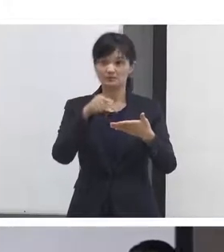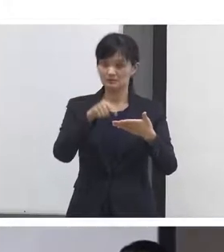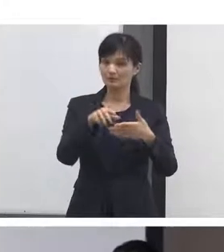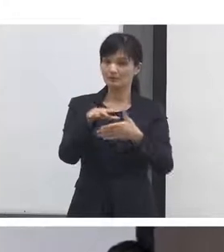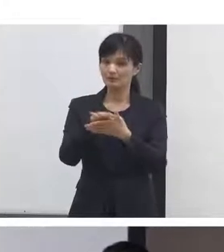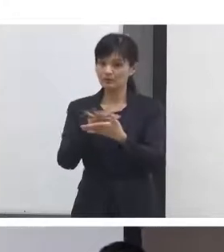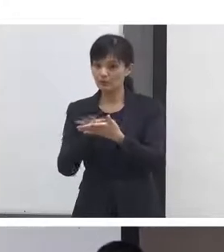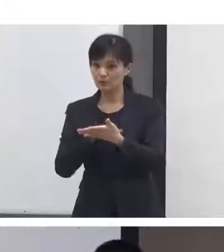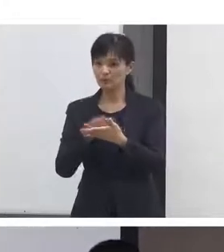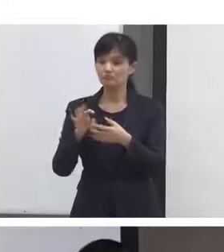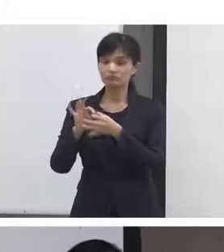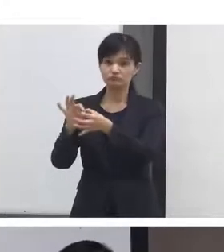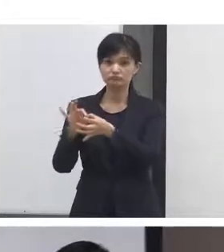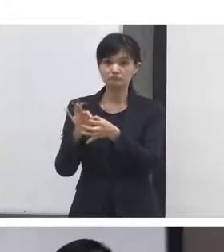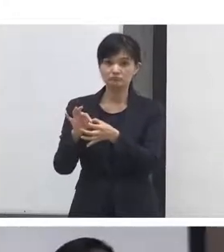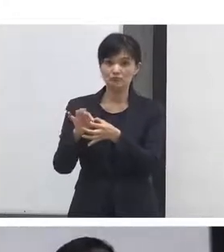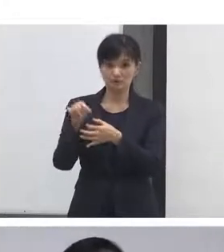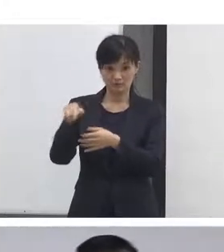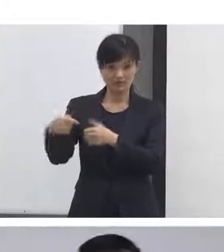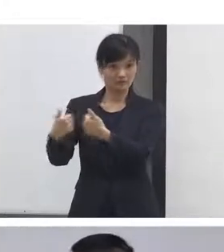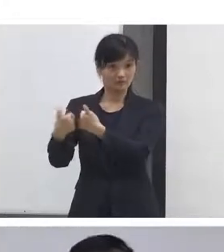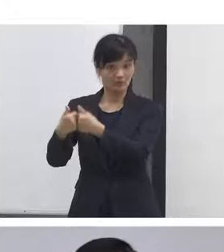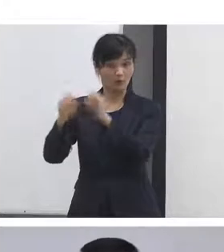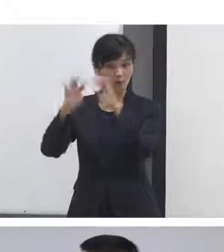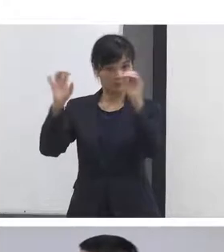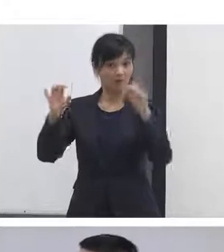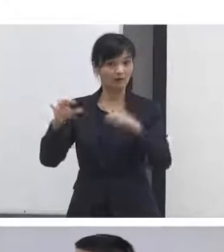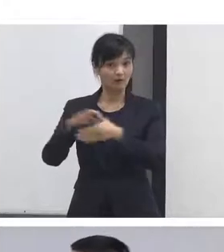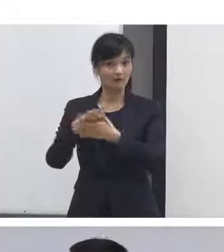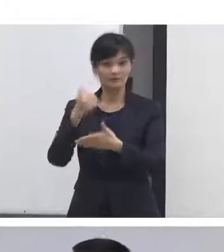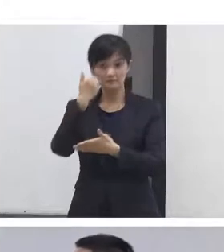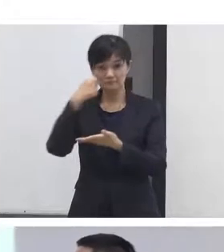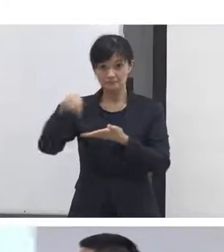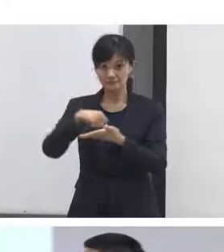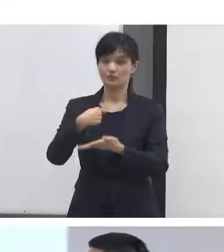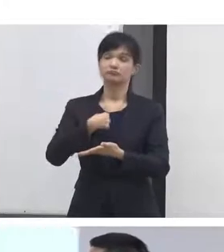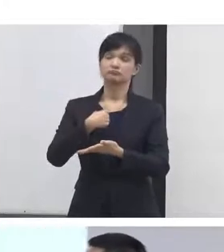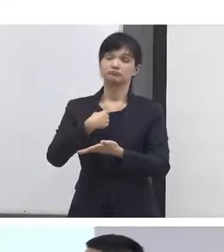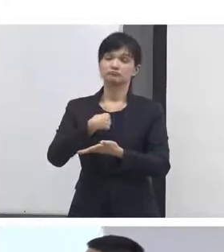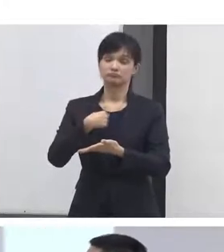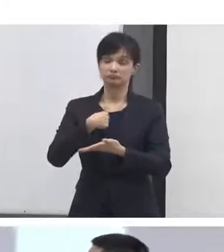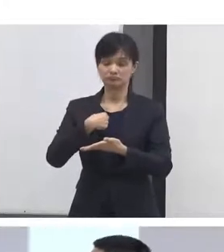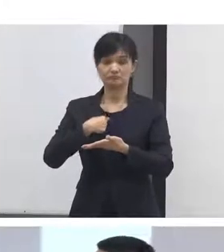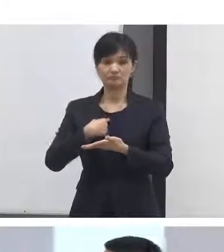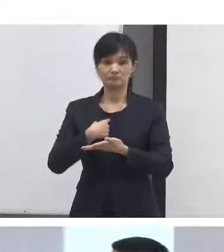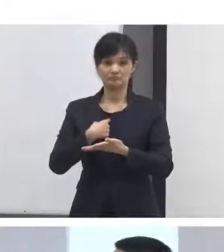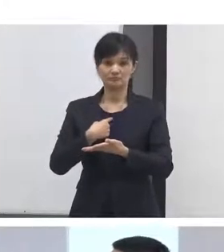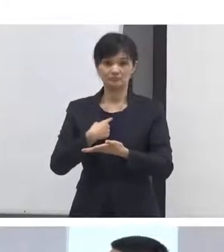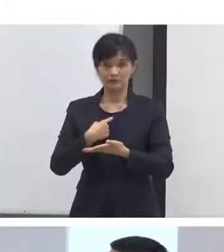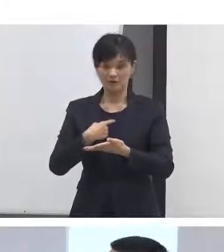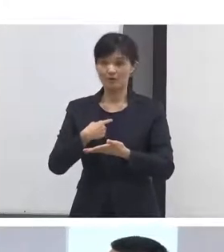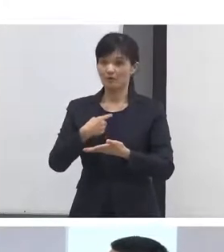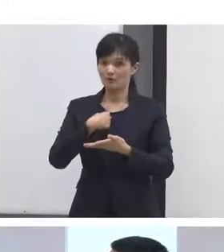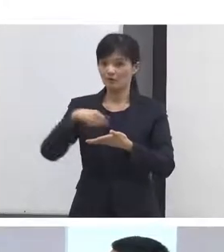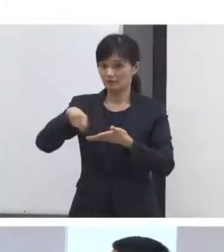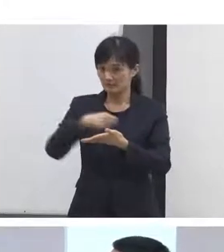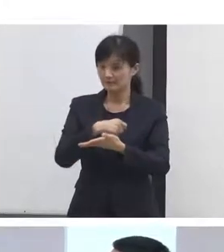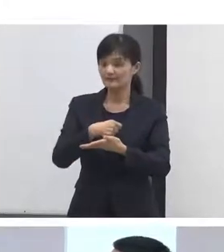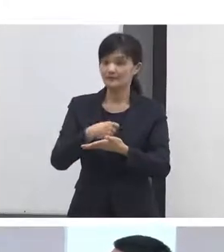Submit 的这个宣传文是我写的， OK， Image and Text by 志浩，Submit Co-Chair， 然